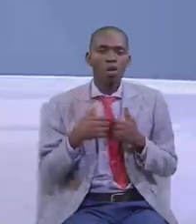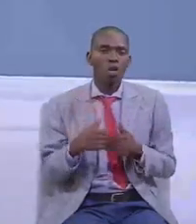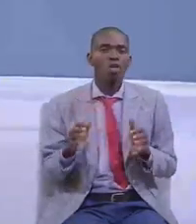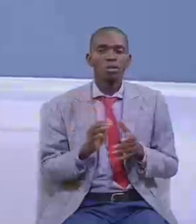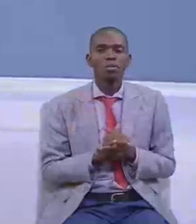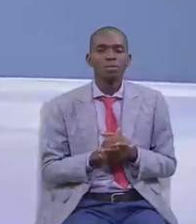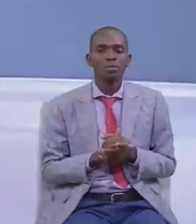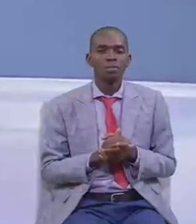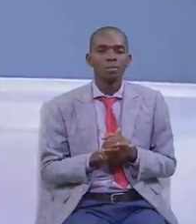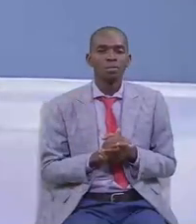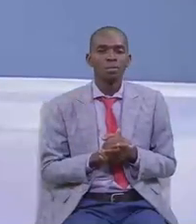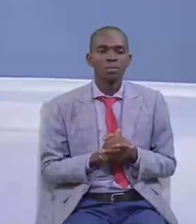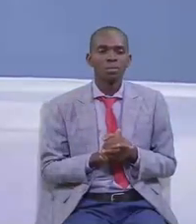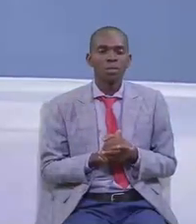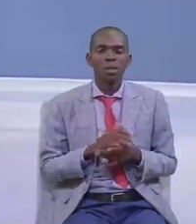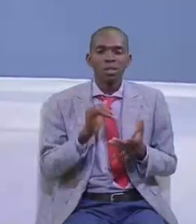Ça va être productif.